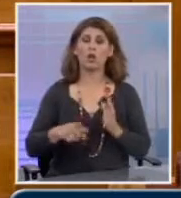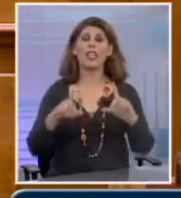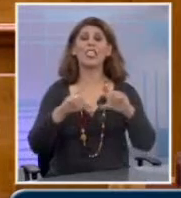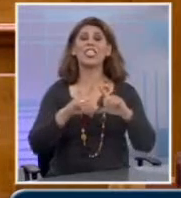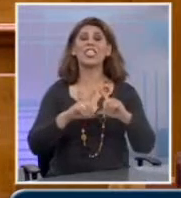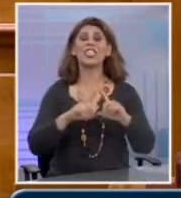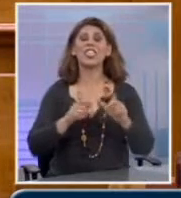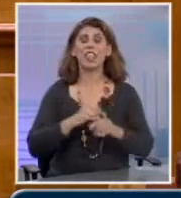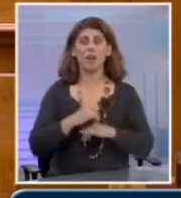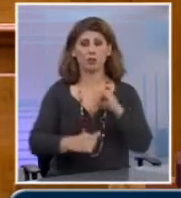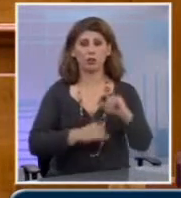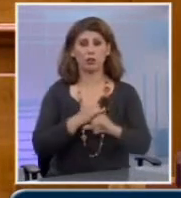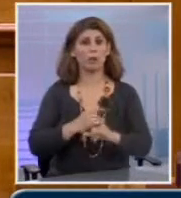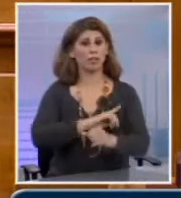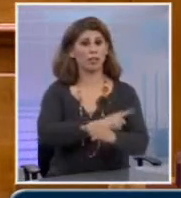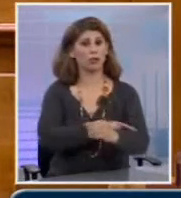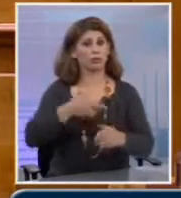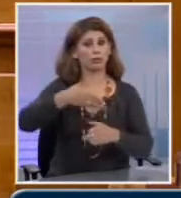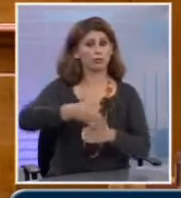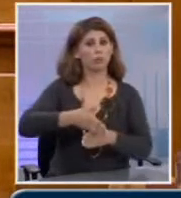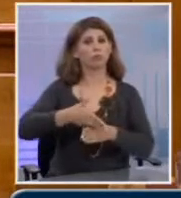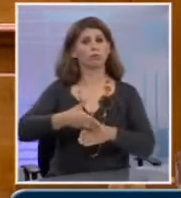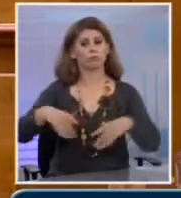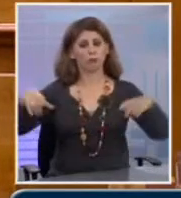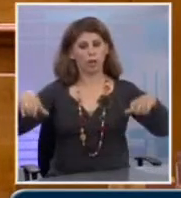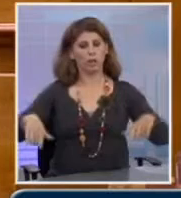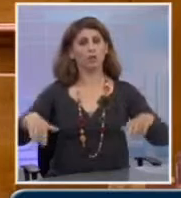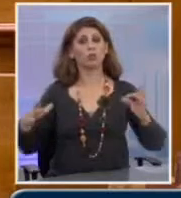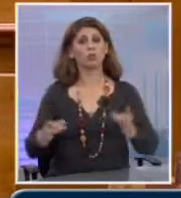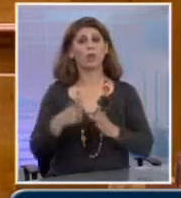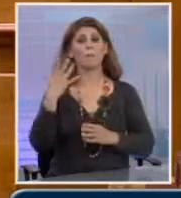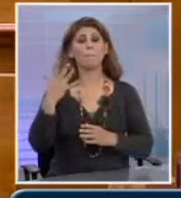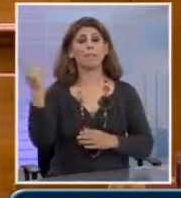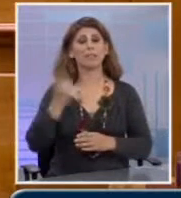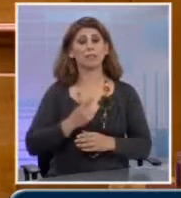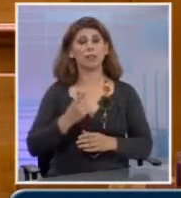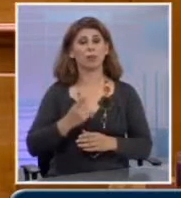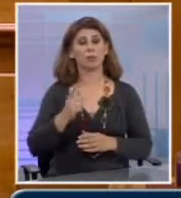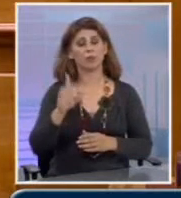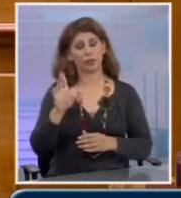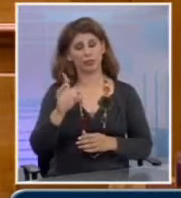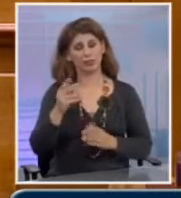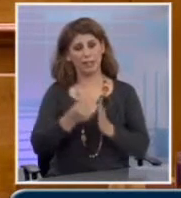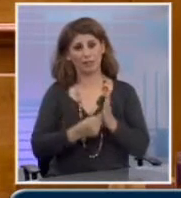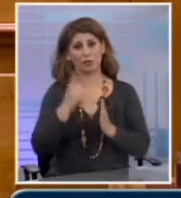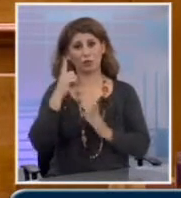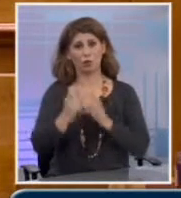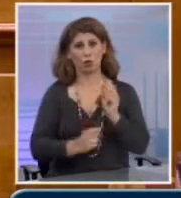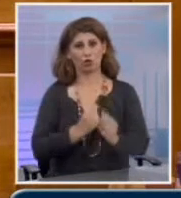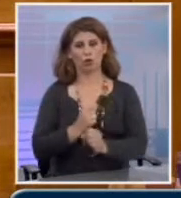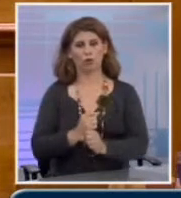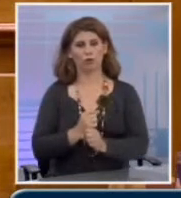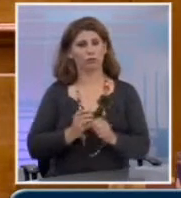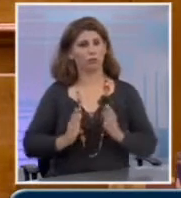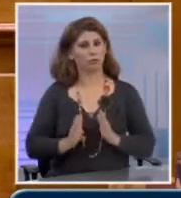τη δυνατότητα εκμίσθωσης εγκαταστάσεων με τουλάχιστον 5% επί της αντικειμενικής αξίας το χρόνο.